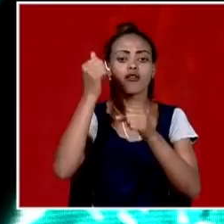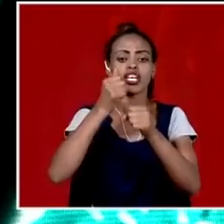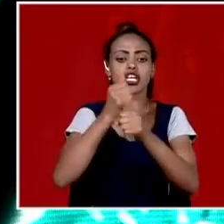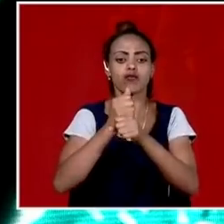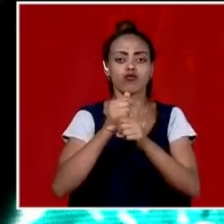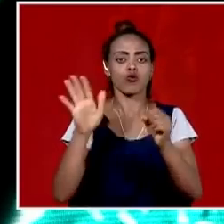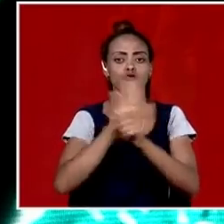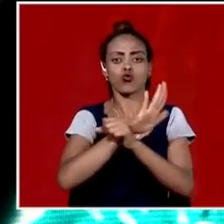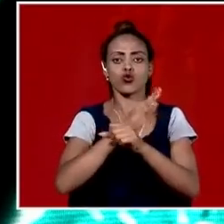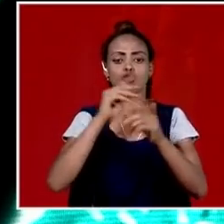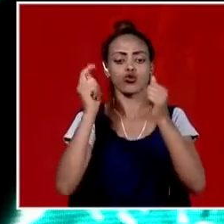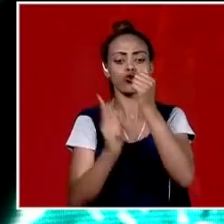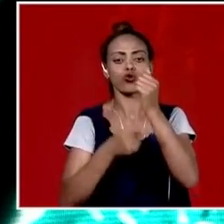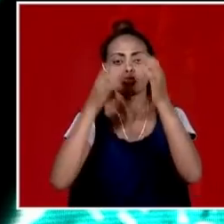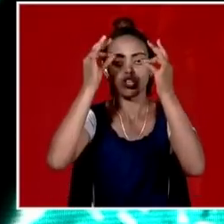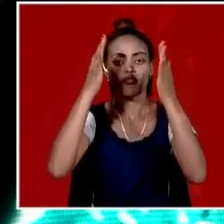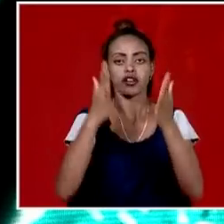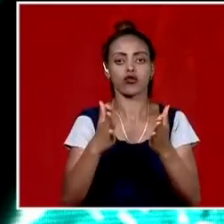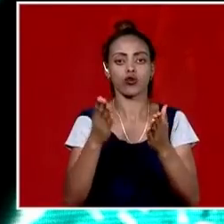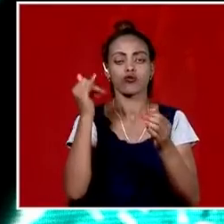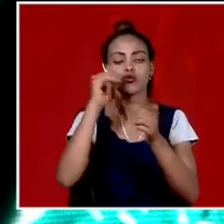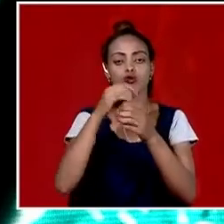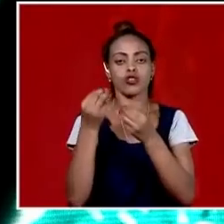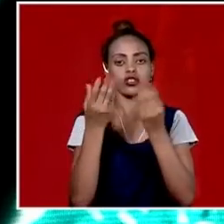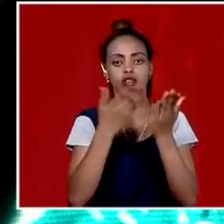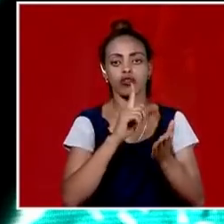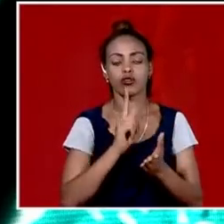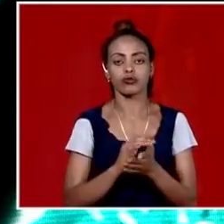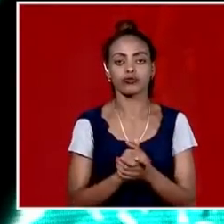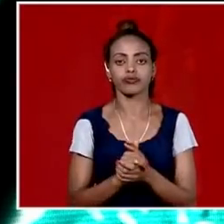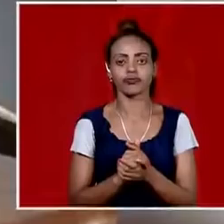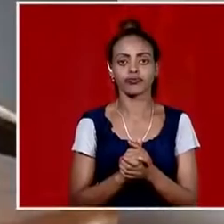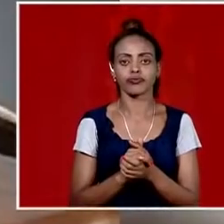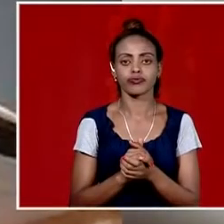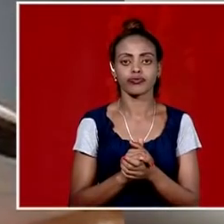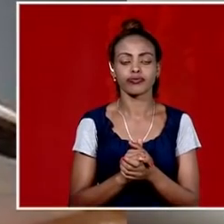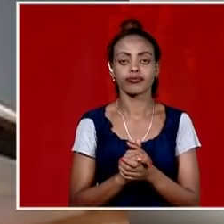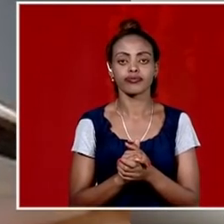ማእሰርቲ ክቕፅዑ ተፈሪድዎም። ሓጎስ ተክላይ ዝለኣኸልና ሓበሬታ ኣክሊል ዘምካኤል ክቕርቦ እዩ።